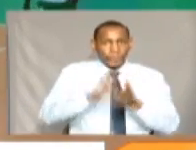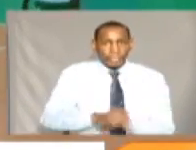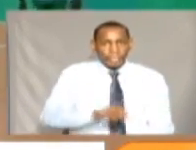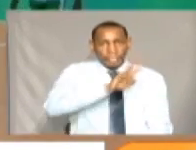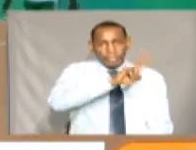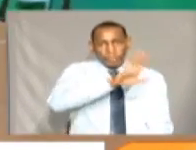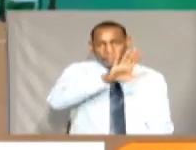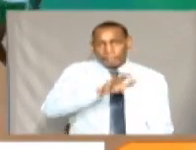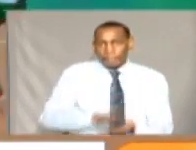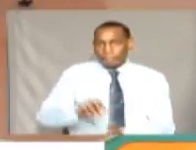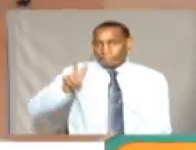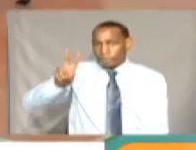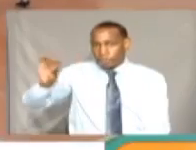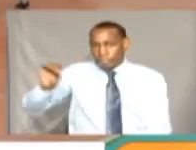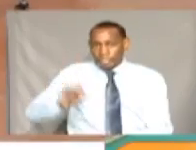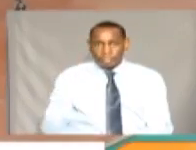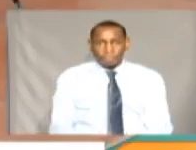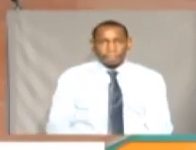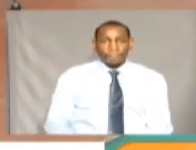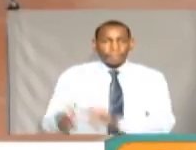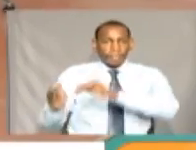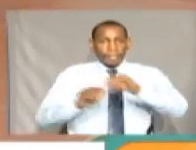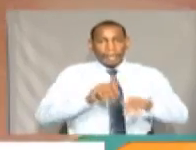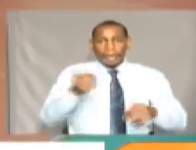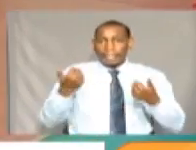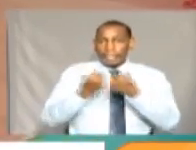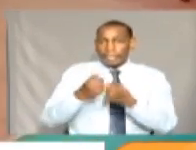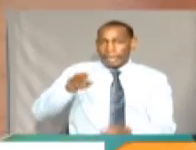alama 25-20. Naam, katika mechi nyingine